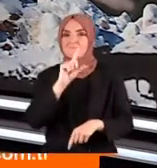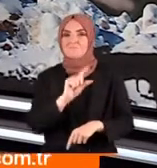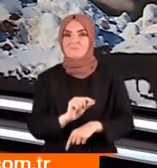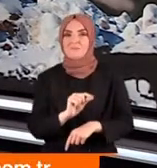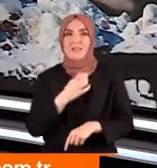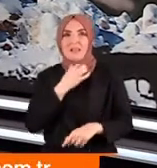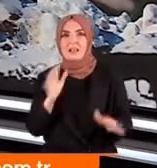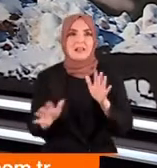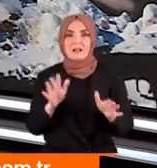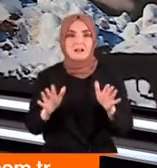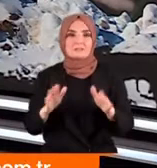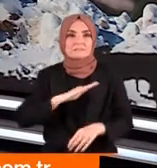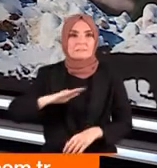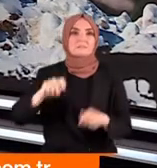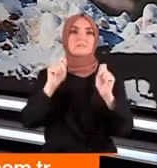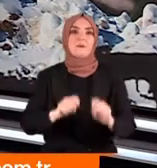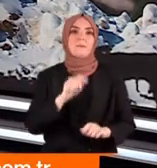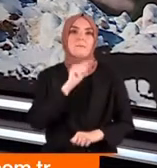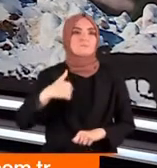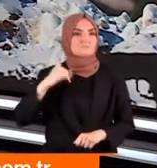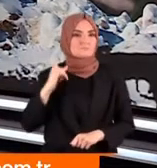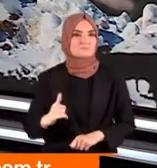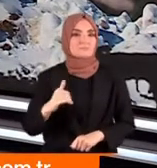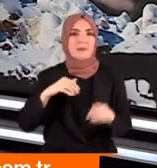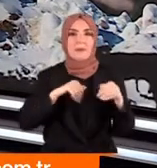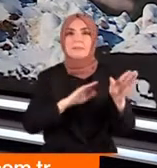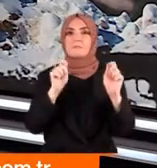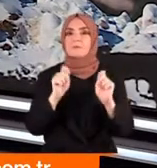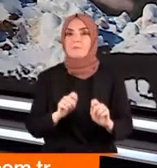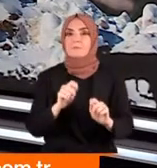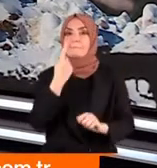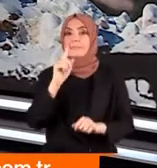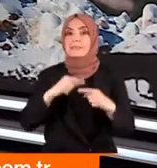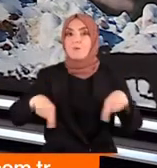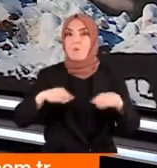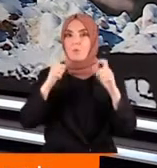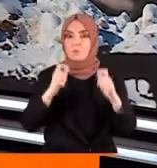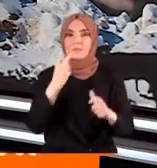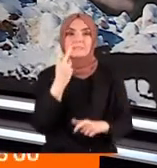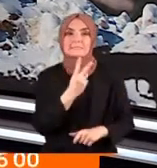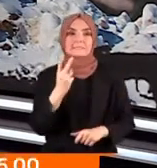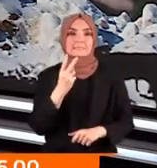saldırıyor. Kardeş bir eyleme daha imza attılar. Bingöl'de iki sivili şehit ettiler.